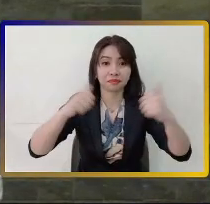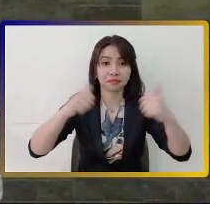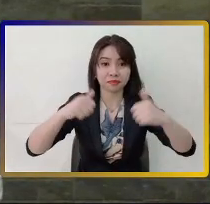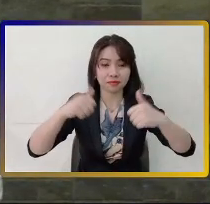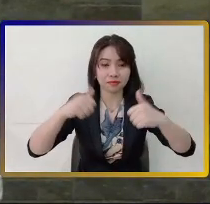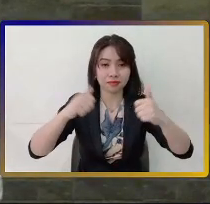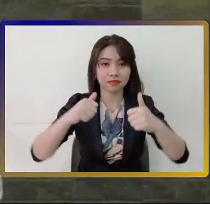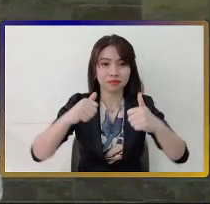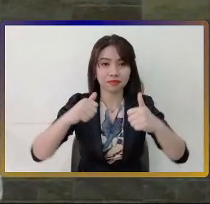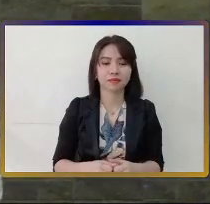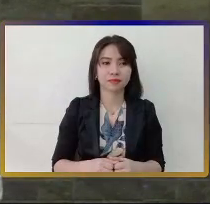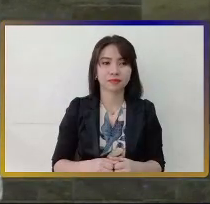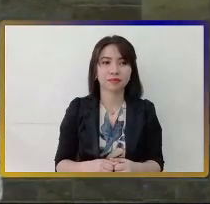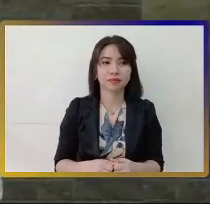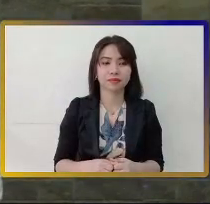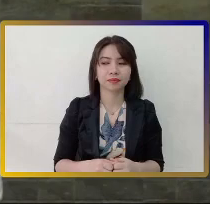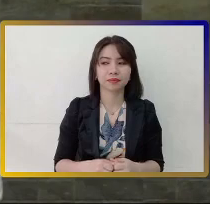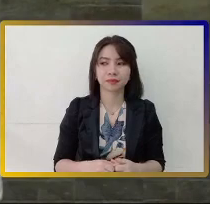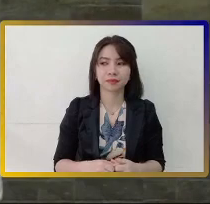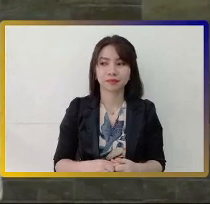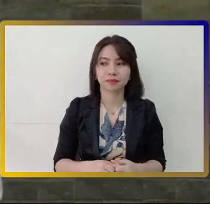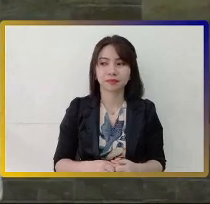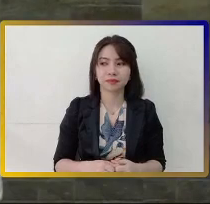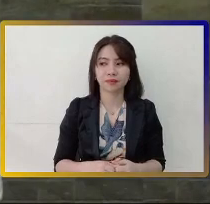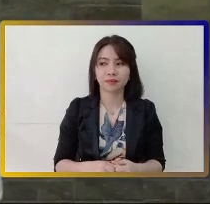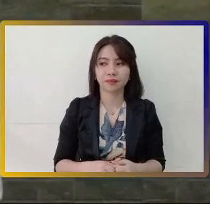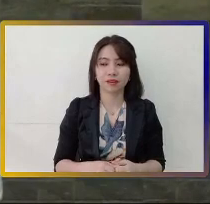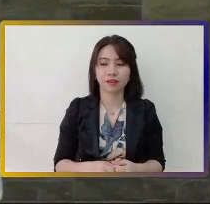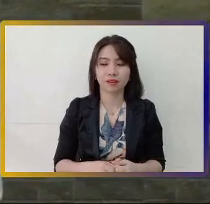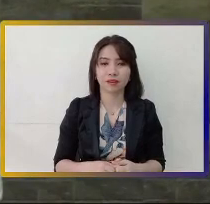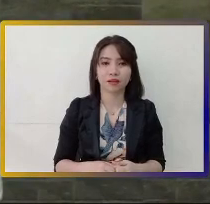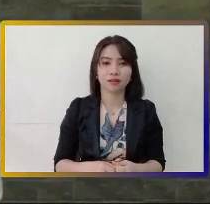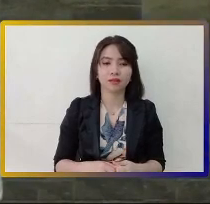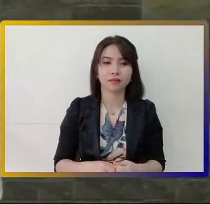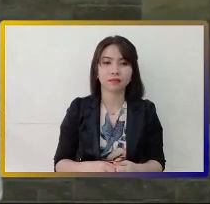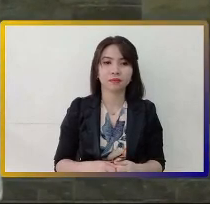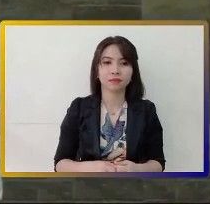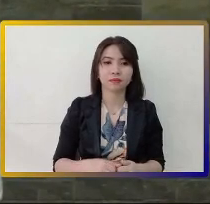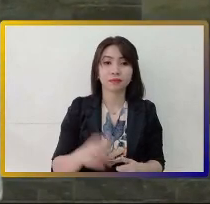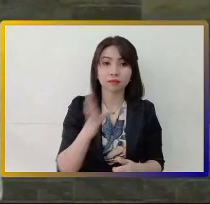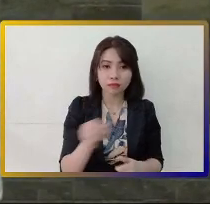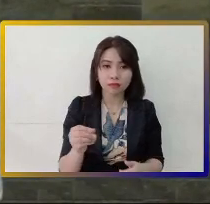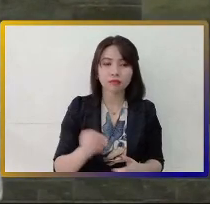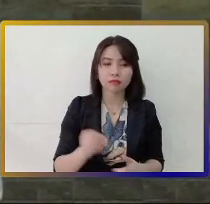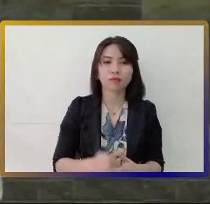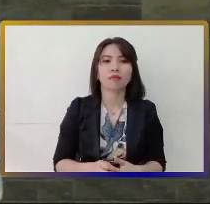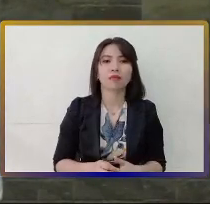Nagkaroon na ng affiliation. And later on,